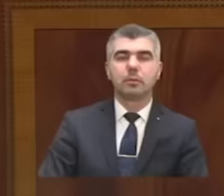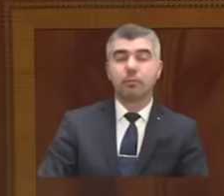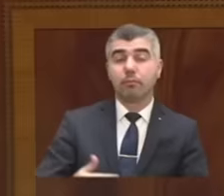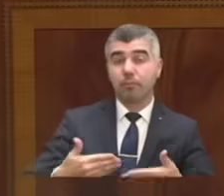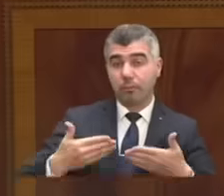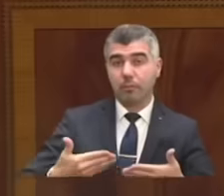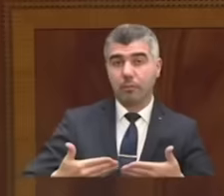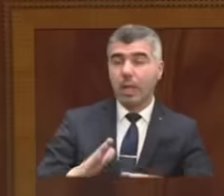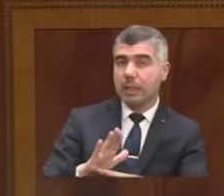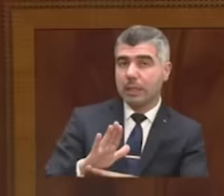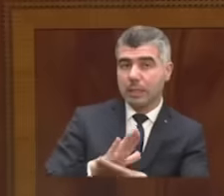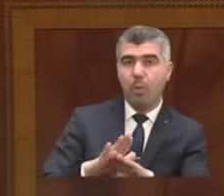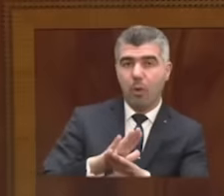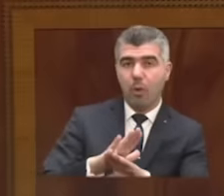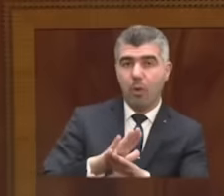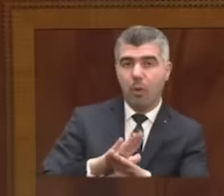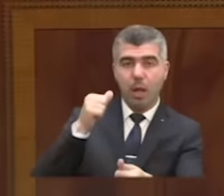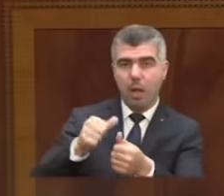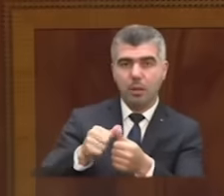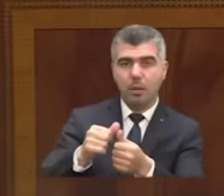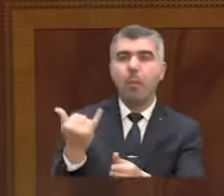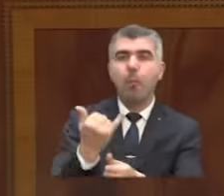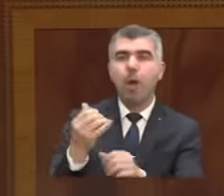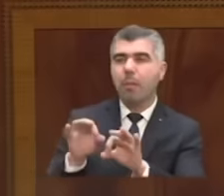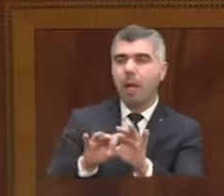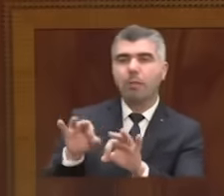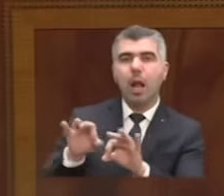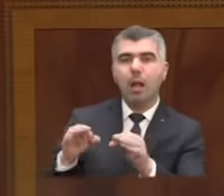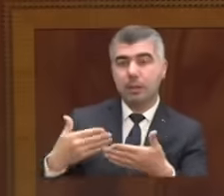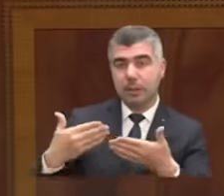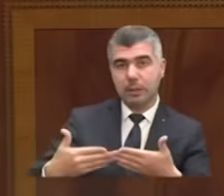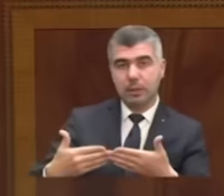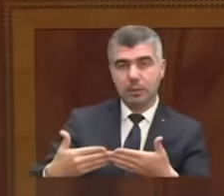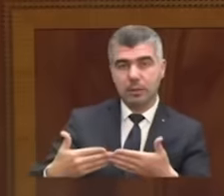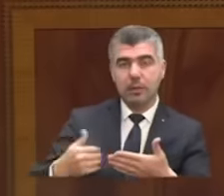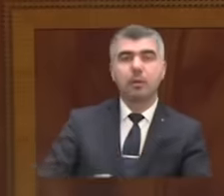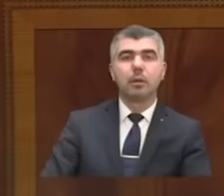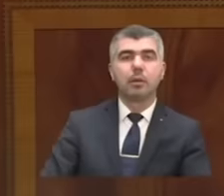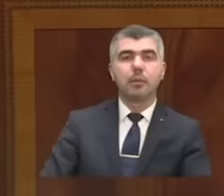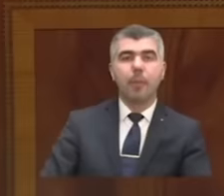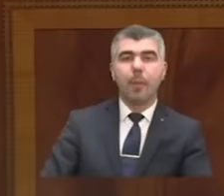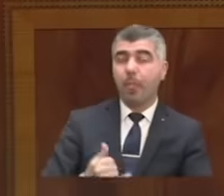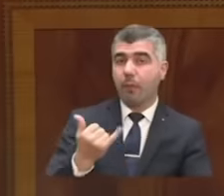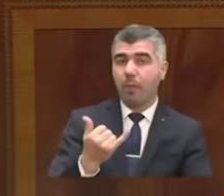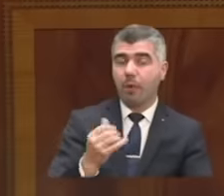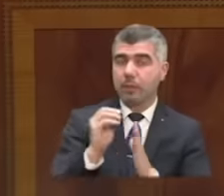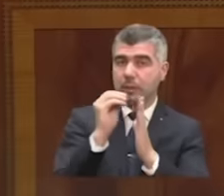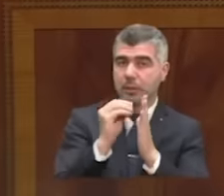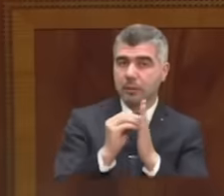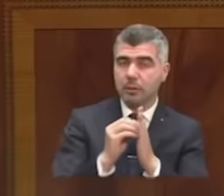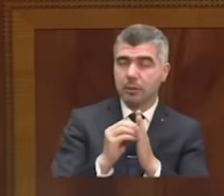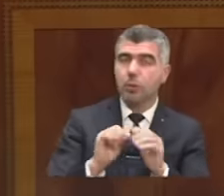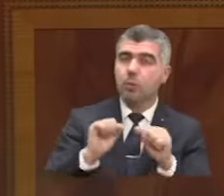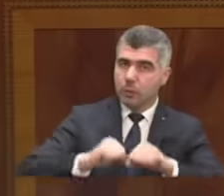والتكوين. وفي هذا الإطار اسمحوا لي أن أذكر بأهم الإجراءات المتخذة إلى غاية الآن،